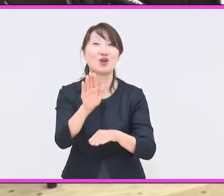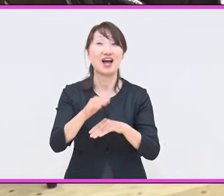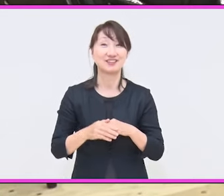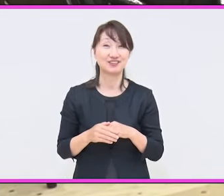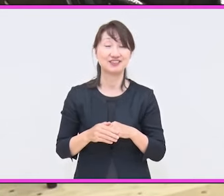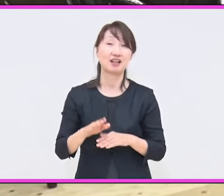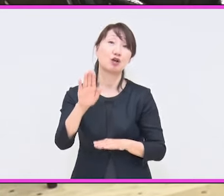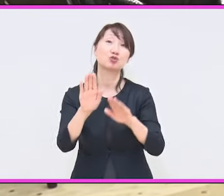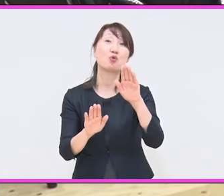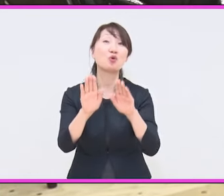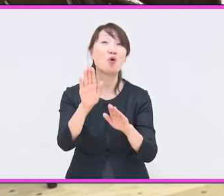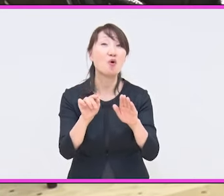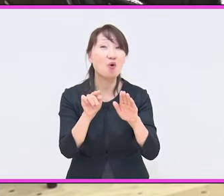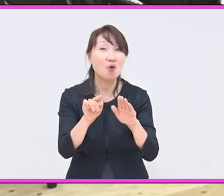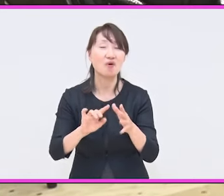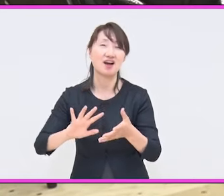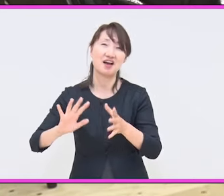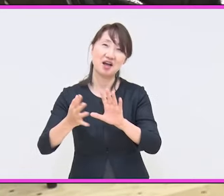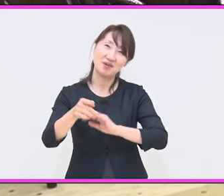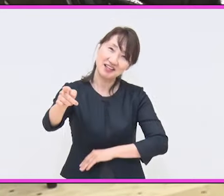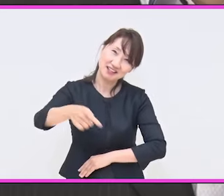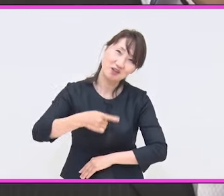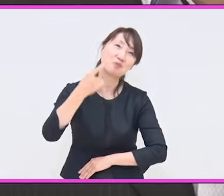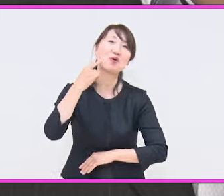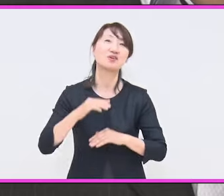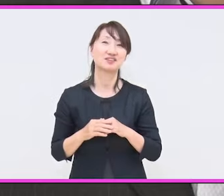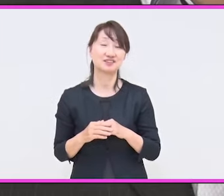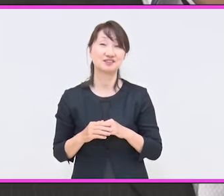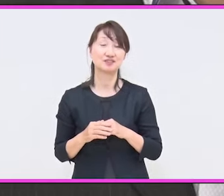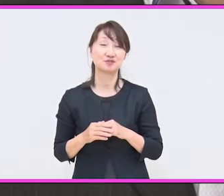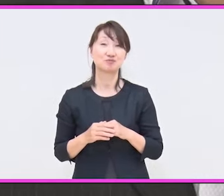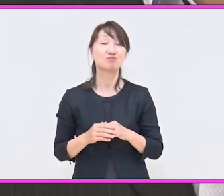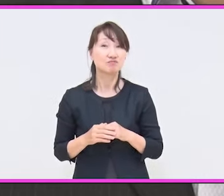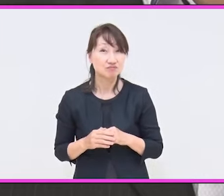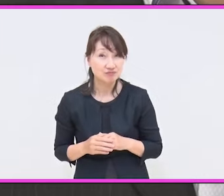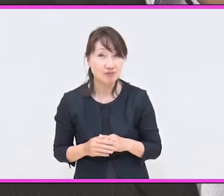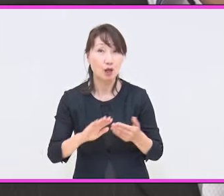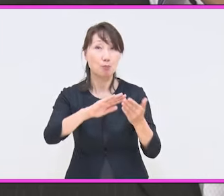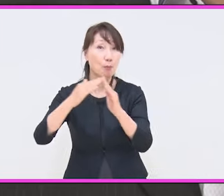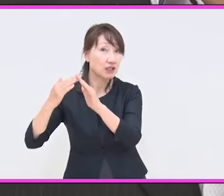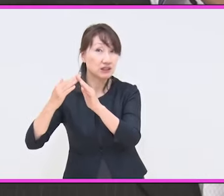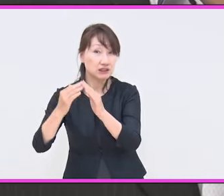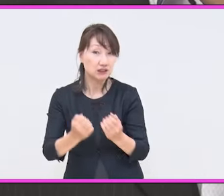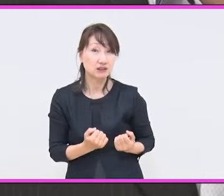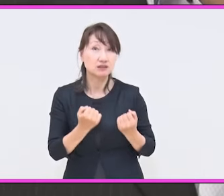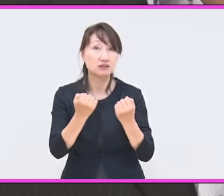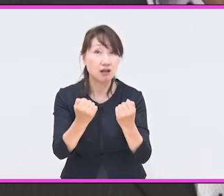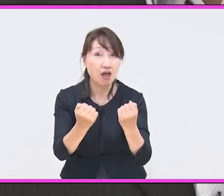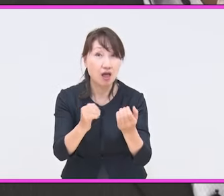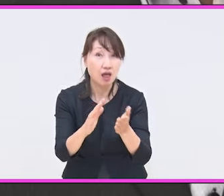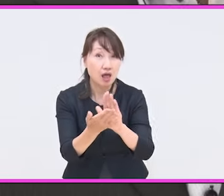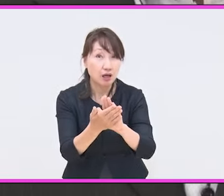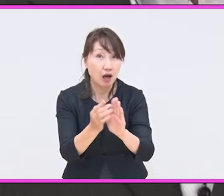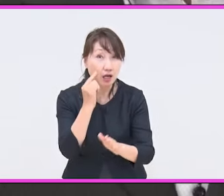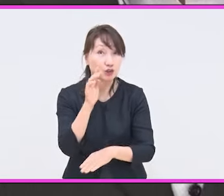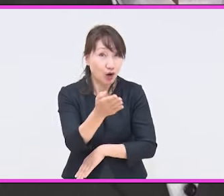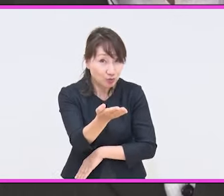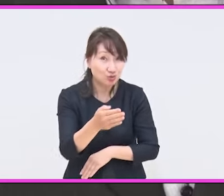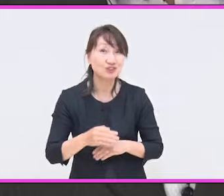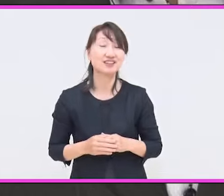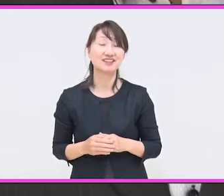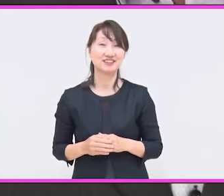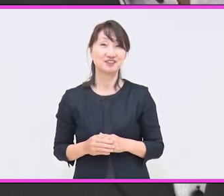は変わってきましたね。 こう街出てたりして感じる変化とか、 はい、 っていうのはあったり